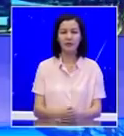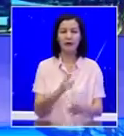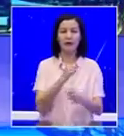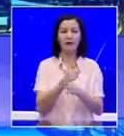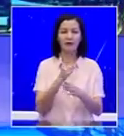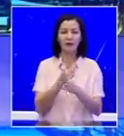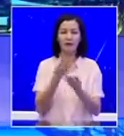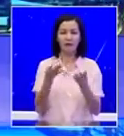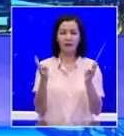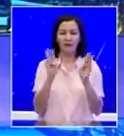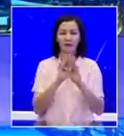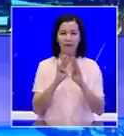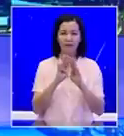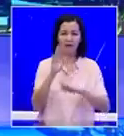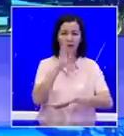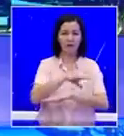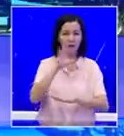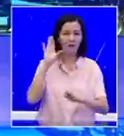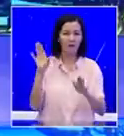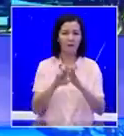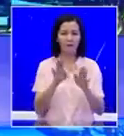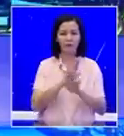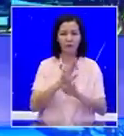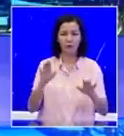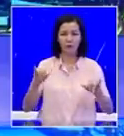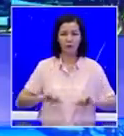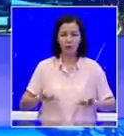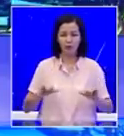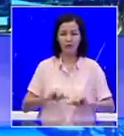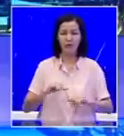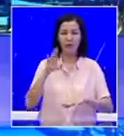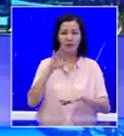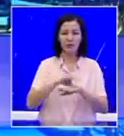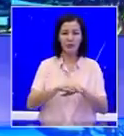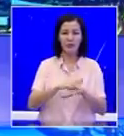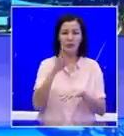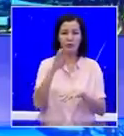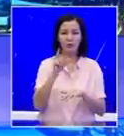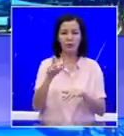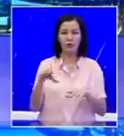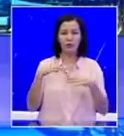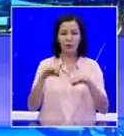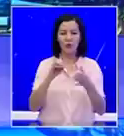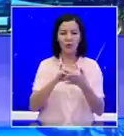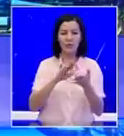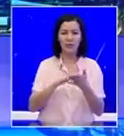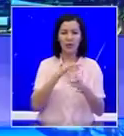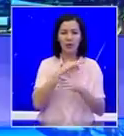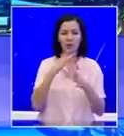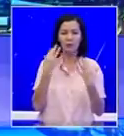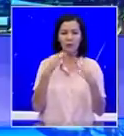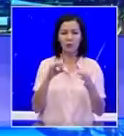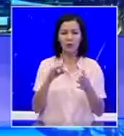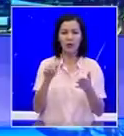Карантин талабын бұзғандар жазаланды. Кешкі 8-ден кейін қалада бейберекет жүрген 400-ден аса көлік тіркелді. Жартысының рұқсат